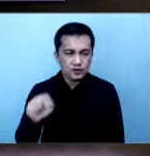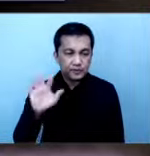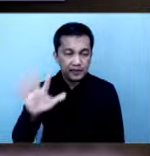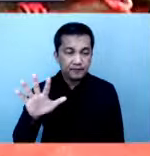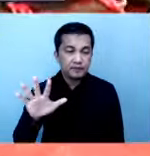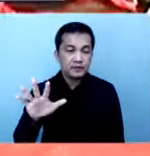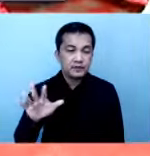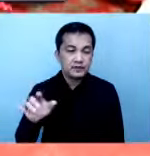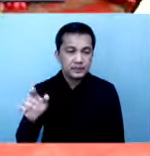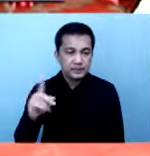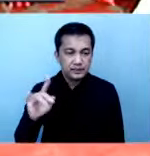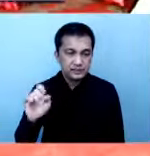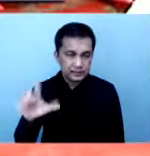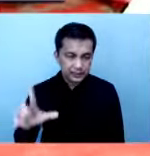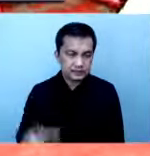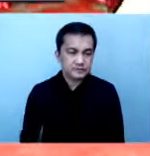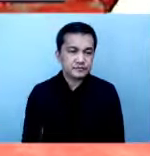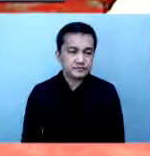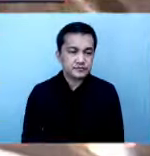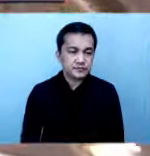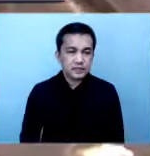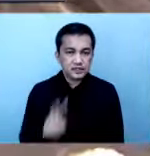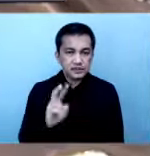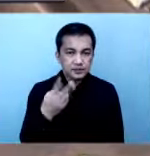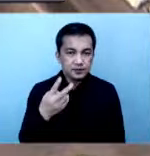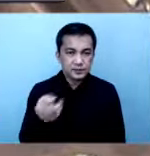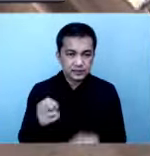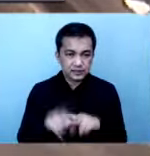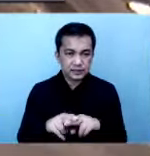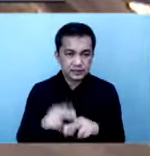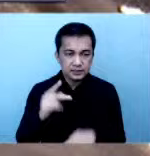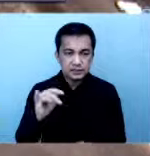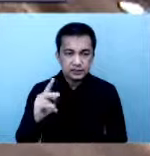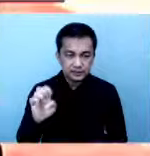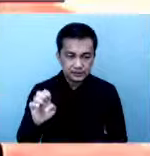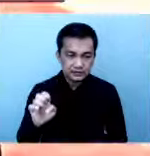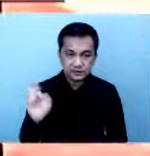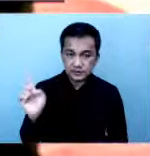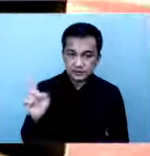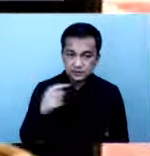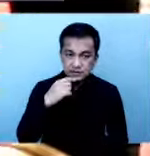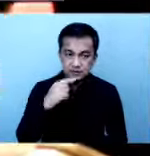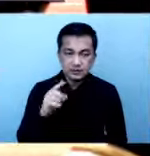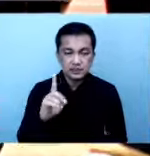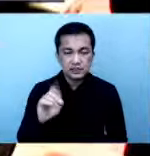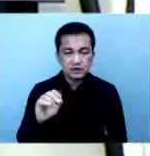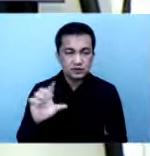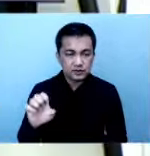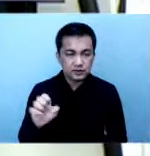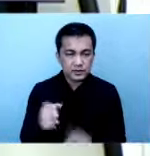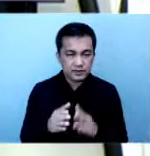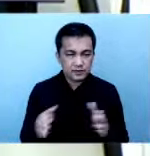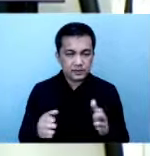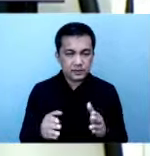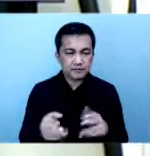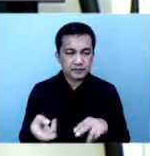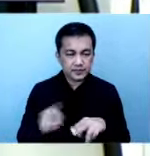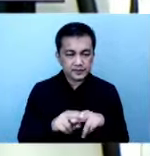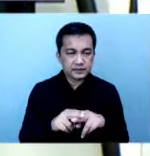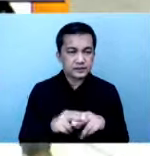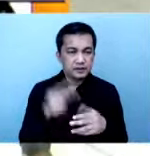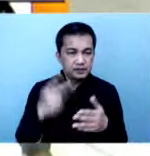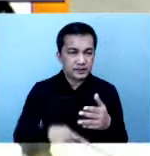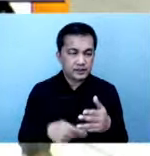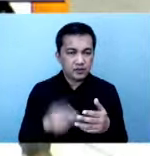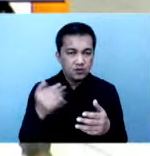sa diesel. Halos 2 piso rin ang dagdag sa kerosene. Ayon sa Department of Energy, ang big-time price hike ay bunsod ng